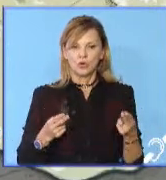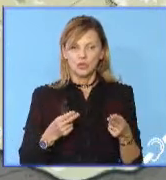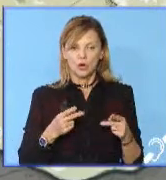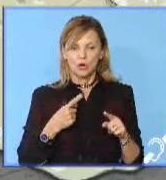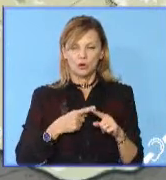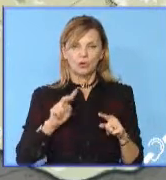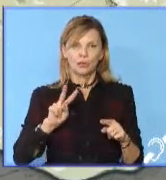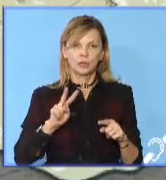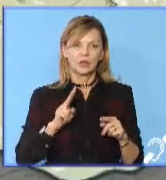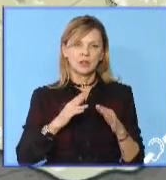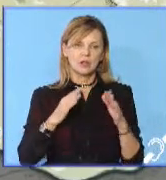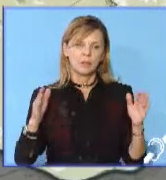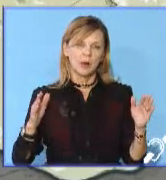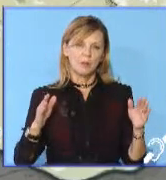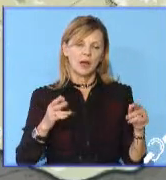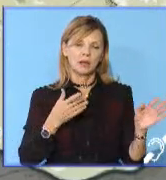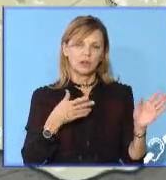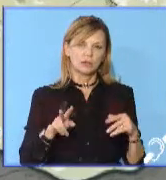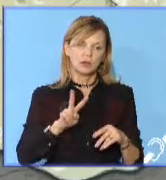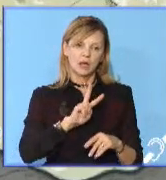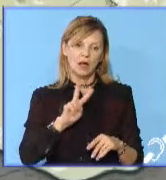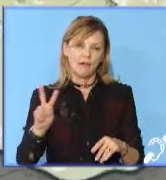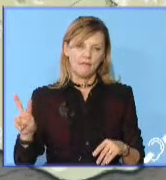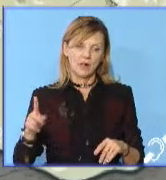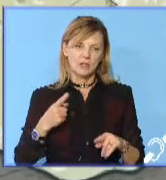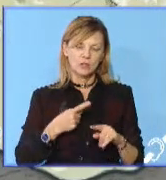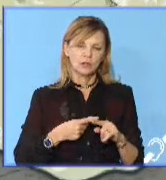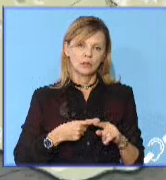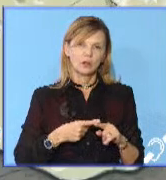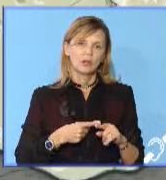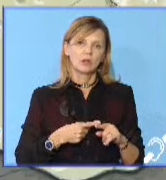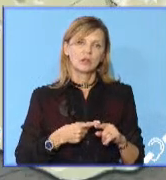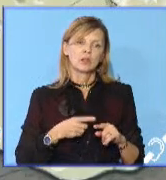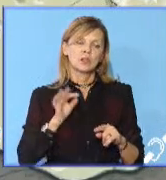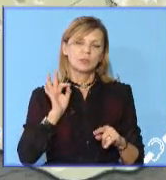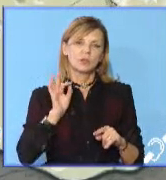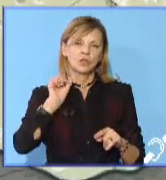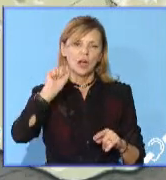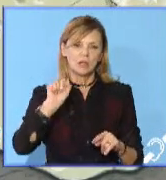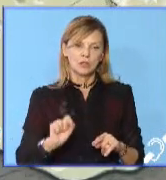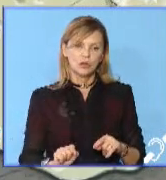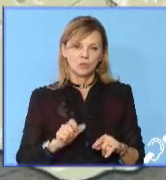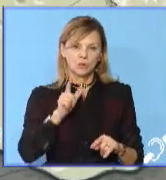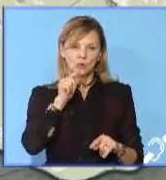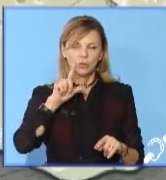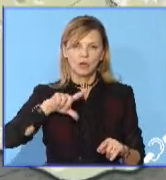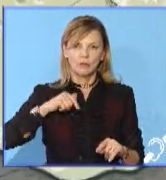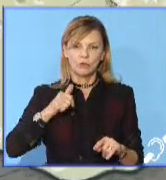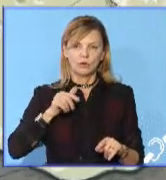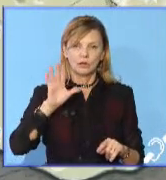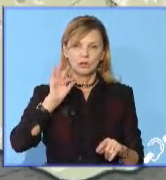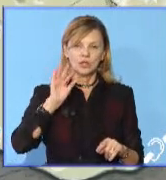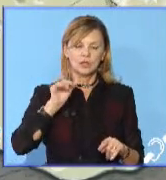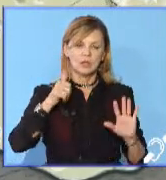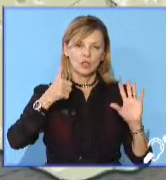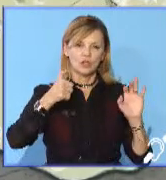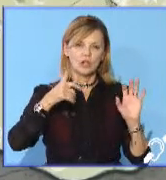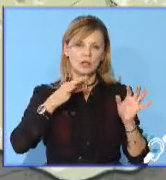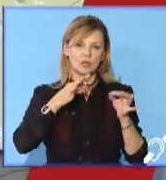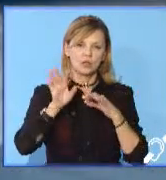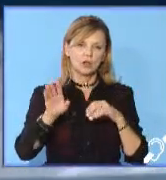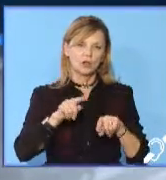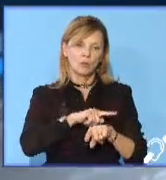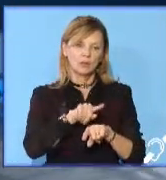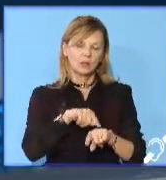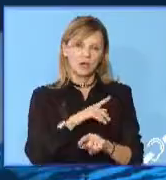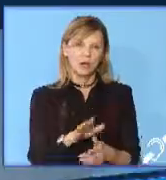cu intensificări susținute din sector vestic cu cele mai mari viteze în jumătatea sudică a regiunii, unde vor fi rafale în general de 50-60 de km la oră.